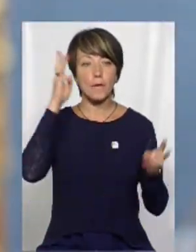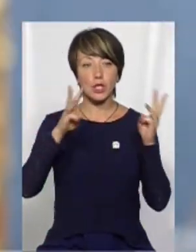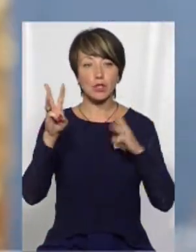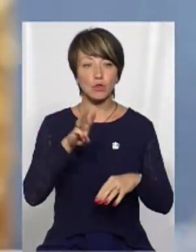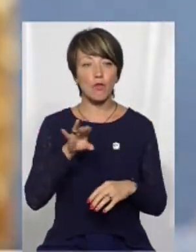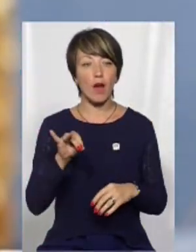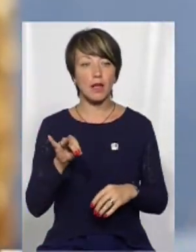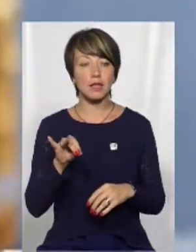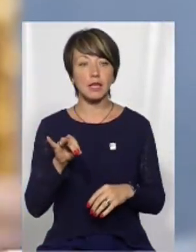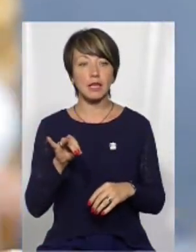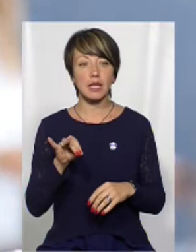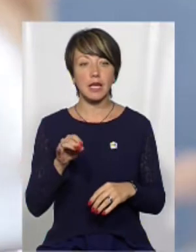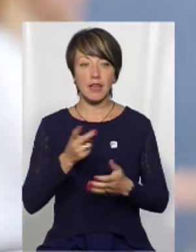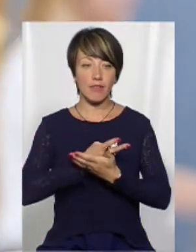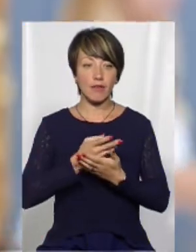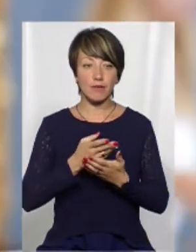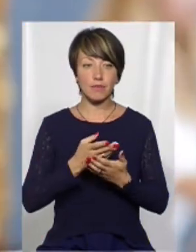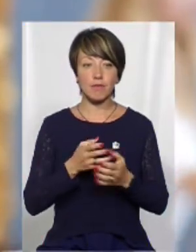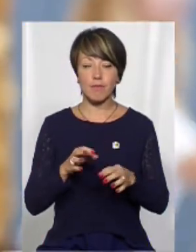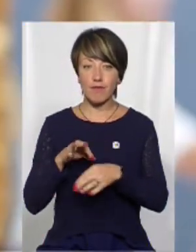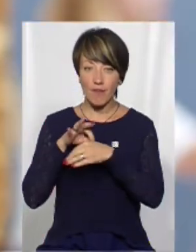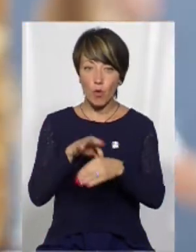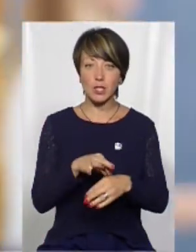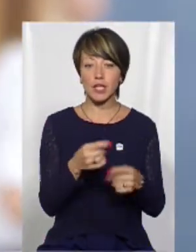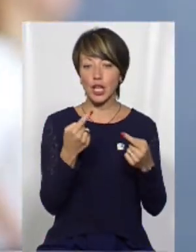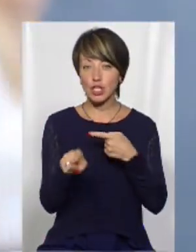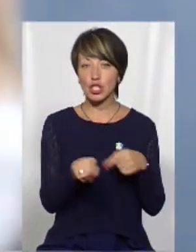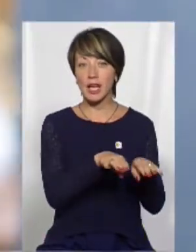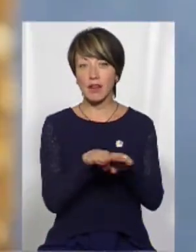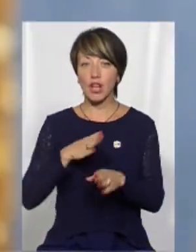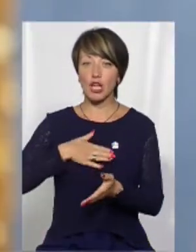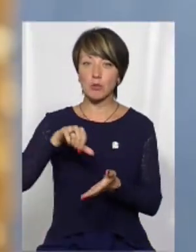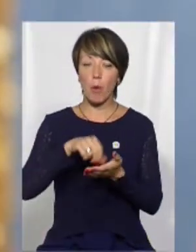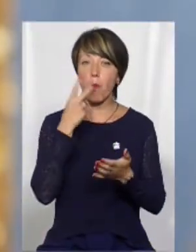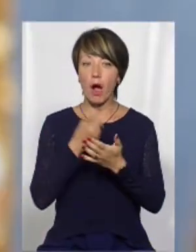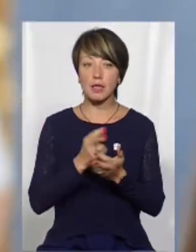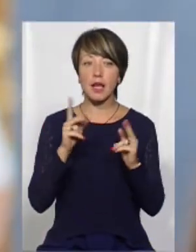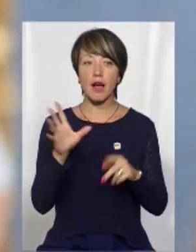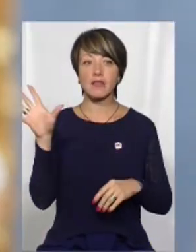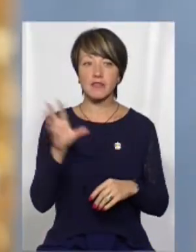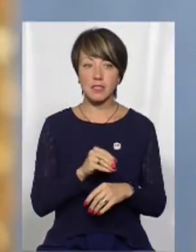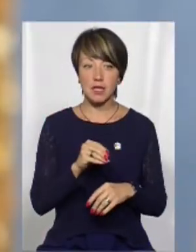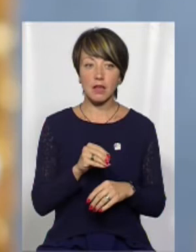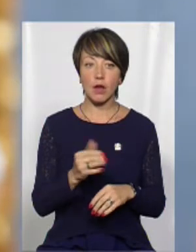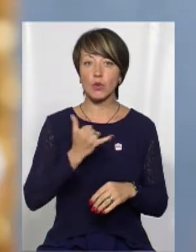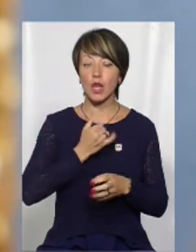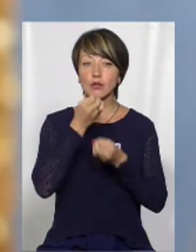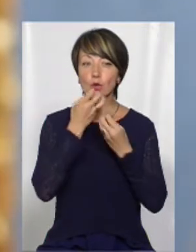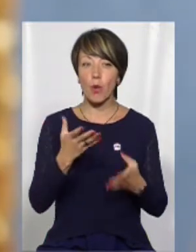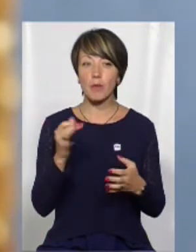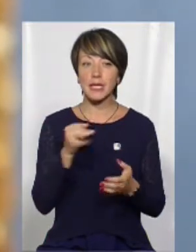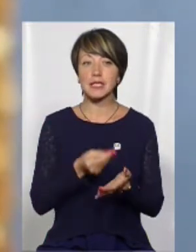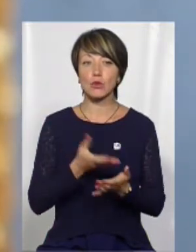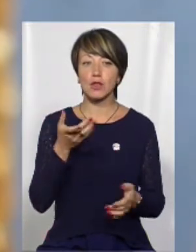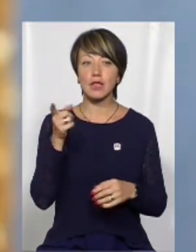модернізувати і виводити зовсім на інший рівень наших представників і показувати, наскільки все в нас добре і